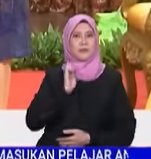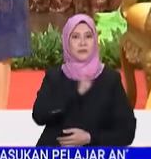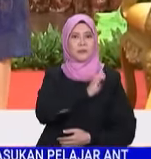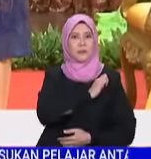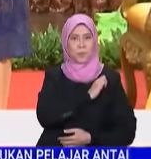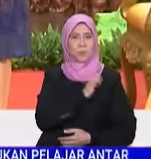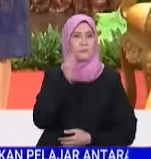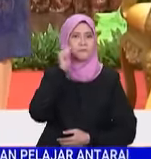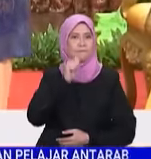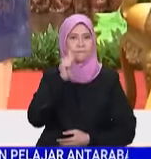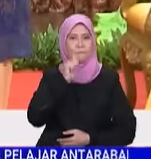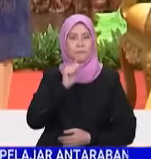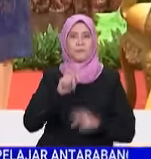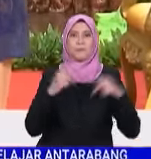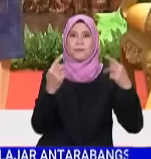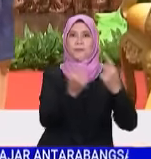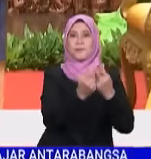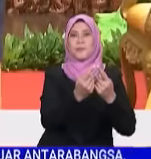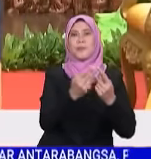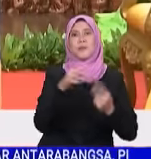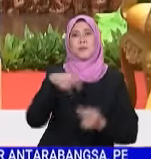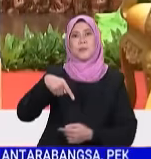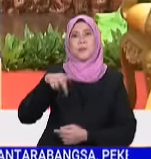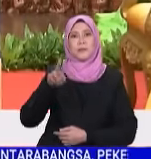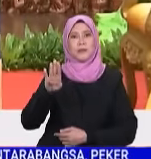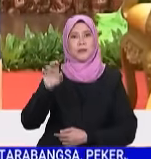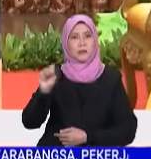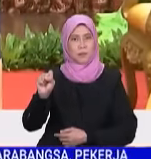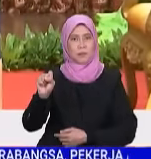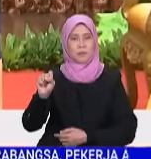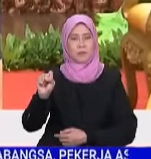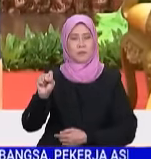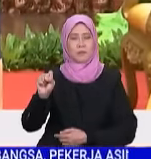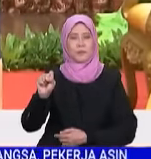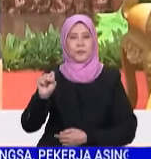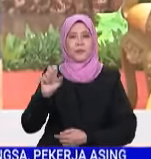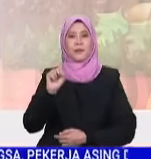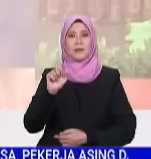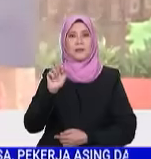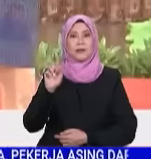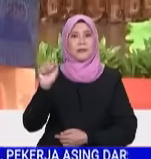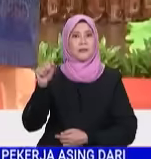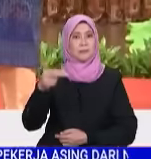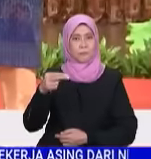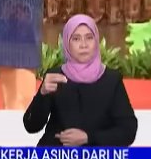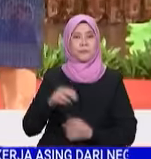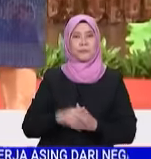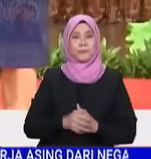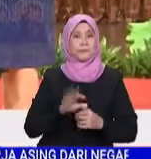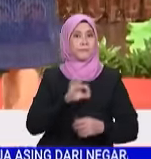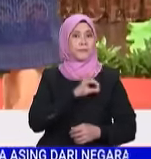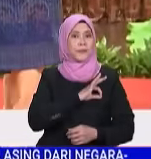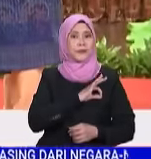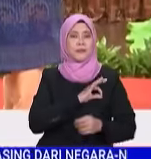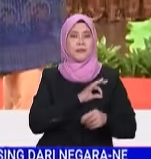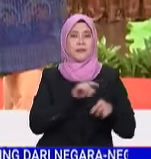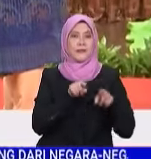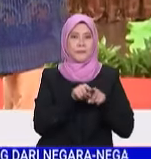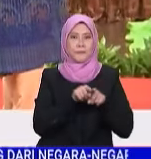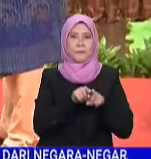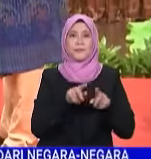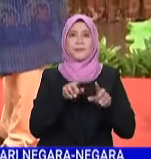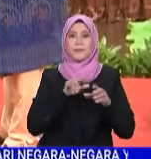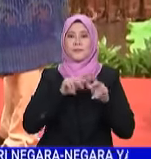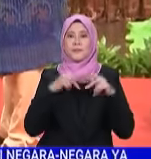pergerakan wanita Parti bersatu Sabah PBS Sungai sibuga Sariah duling penerima pingat sama yang di-pertua Parti